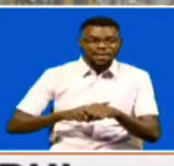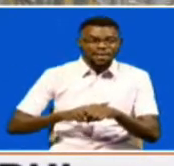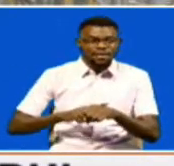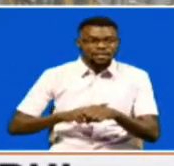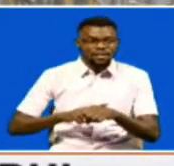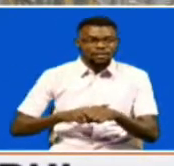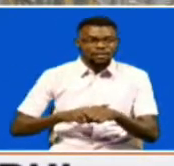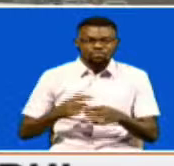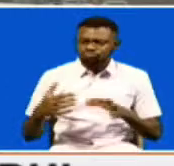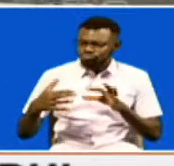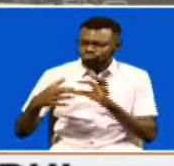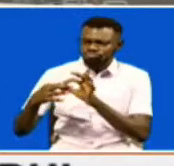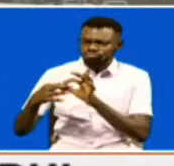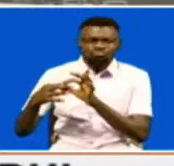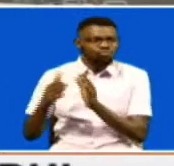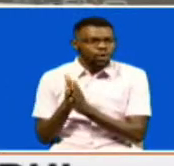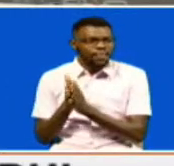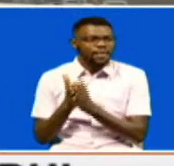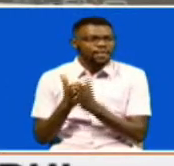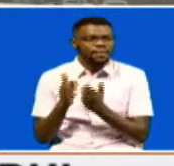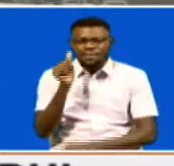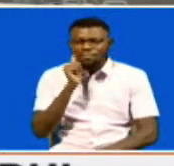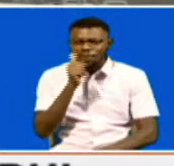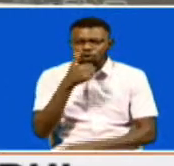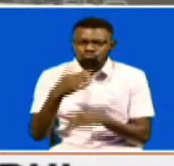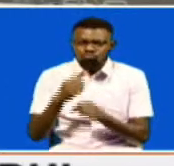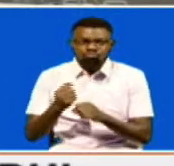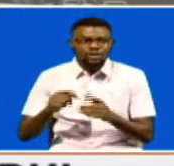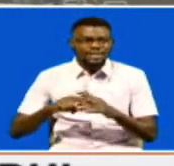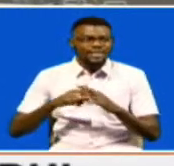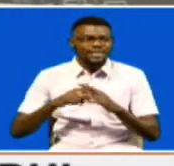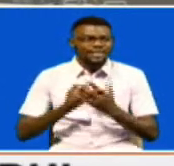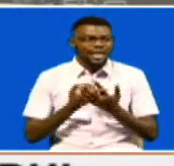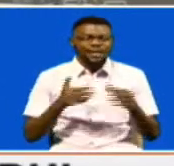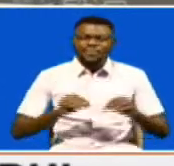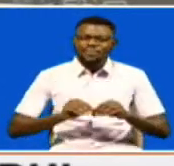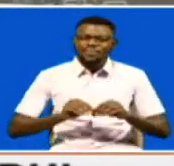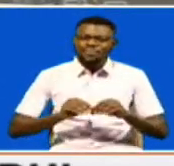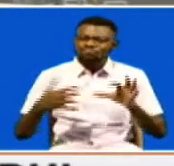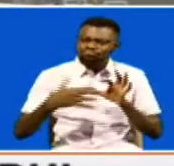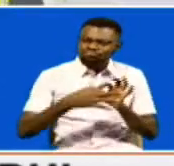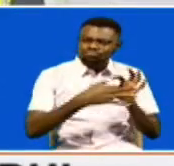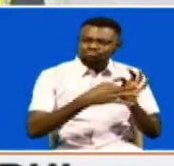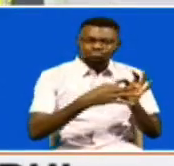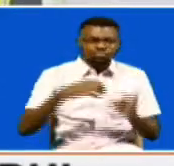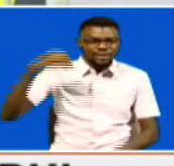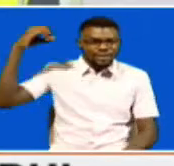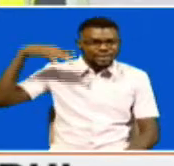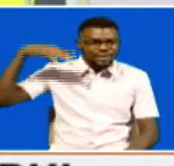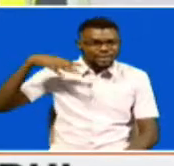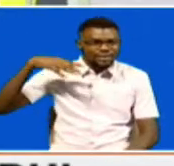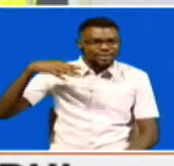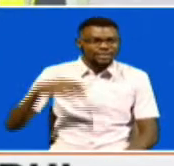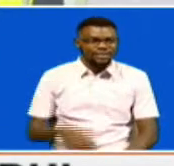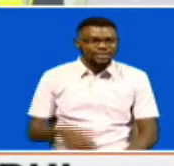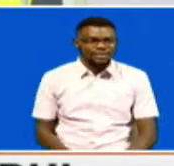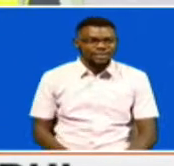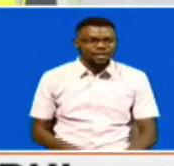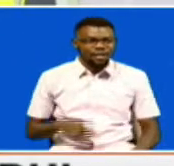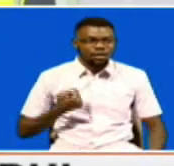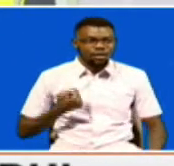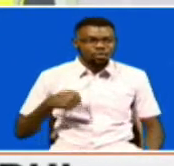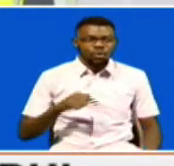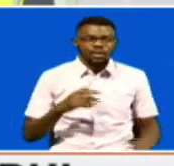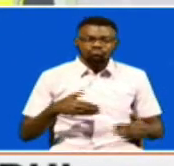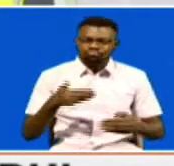ya ushirikiano wa umma na sekta ya kibinafsi kuanza kuzalisha umeme kutoka kwenye maeneo hayo. We are concluding